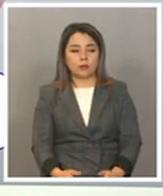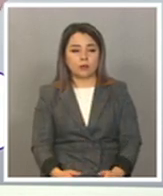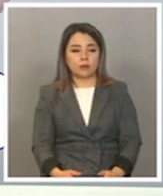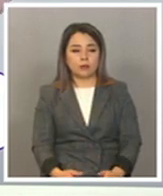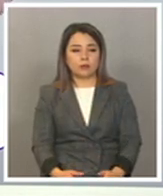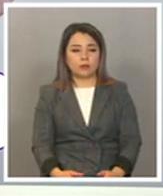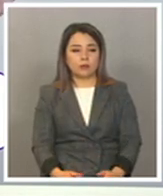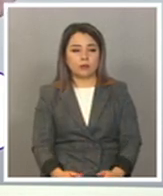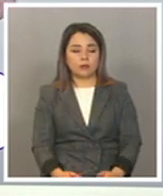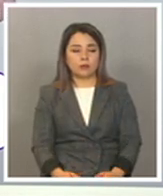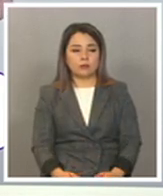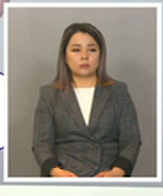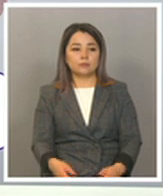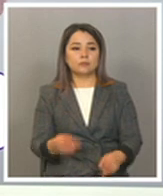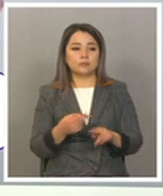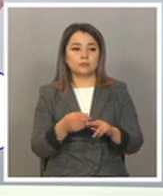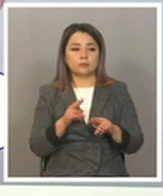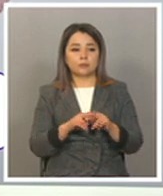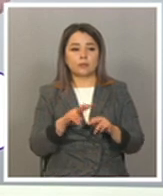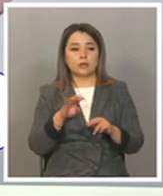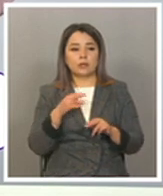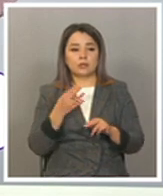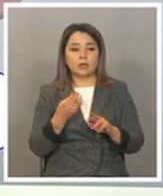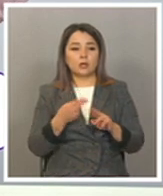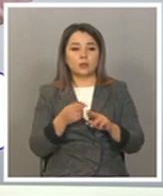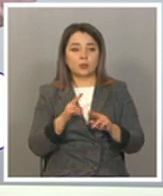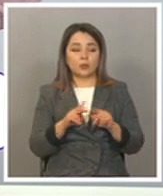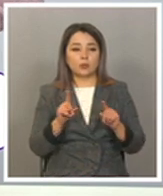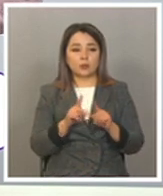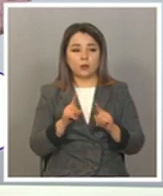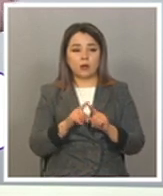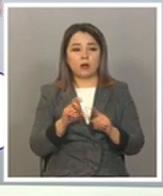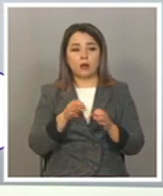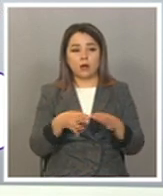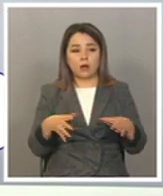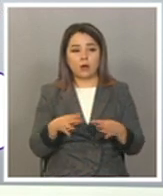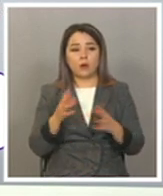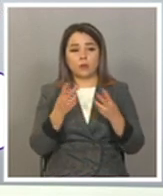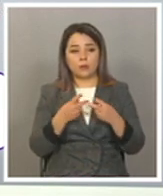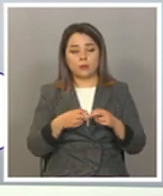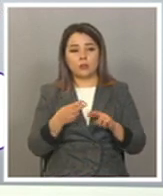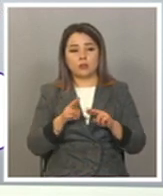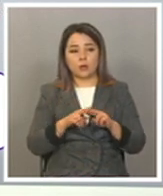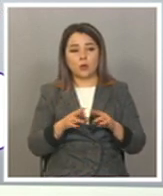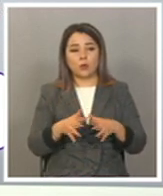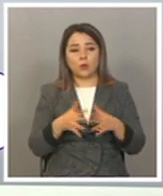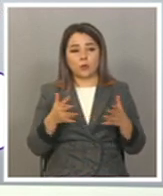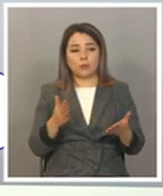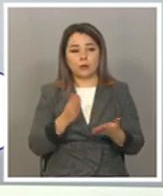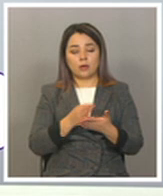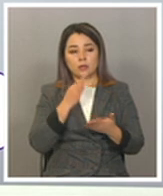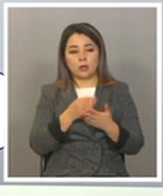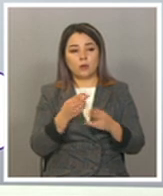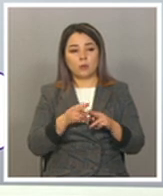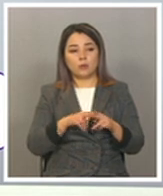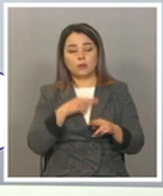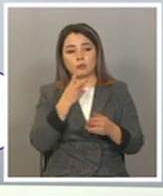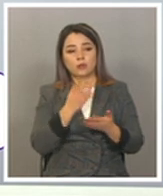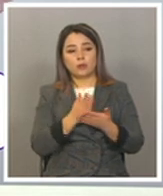айттық. Топ бойынша, яғни литийден цезийге қарай атом өлшемдері үлкейеді. Яғни осы жерден оны көруге